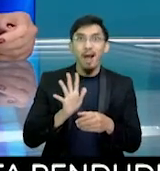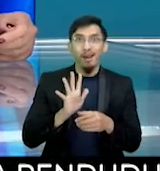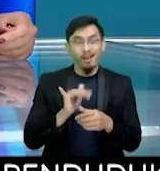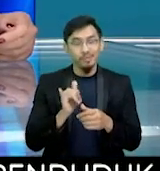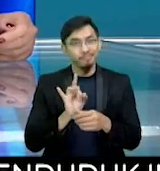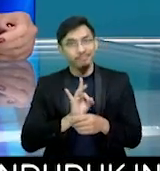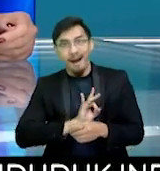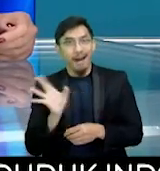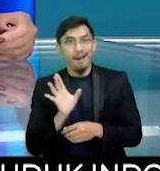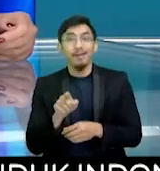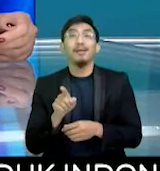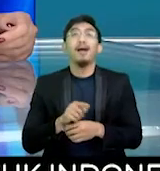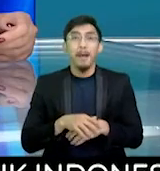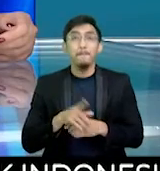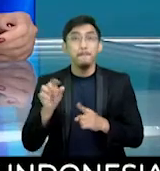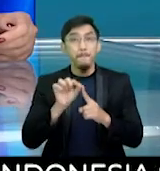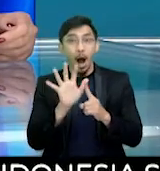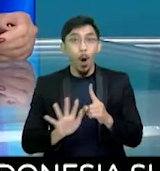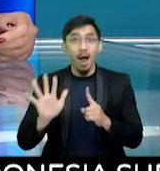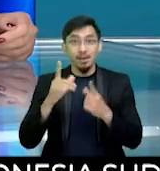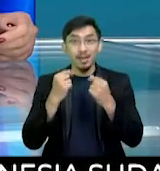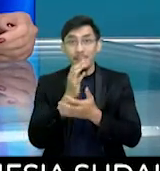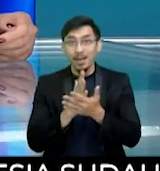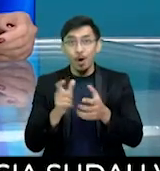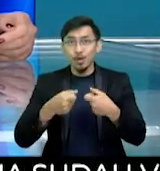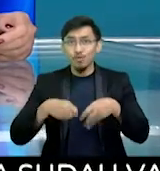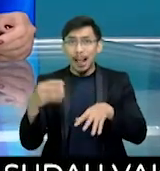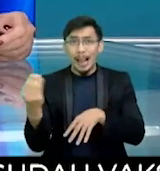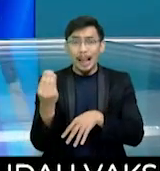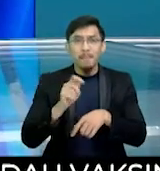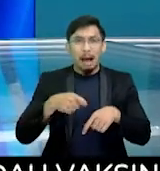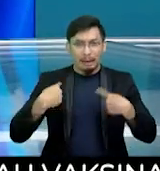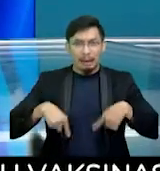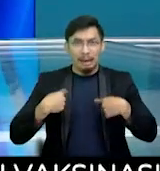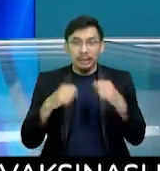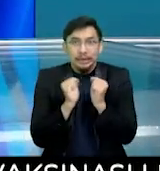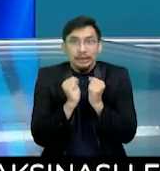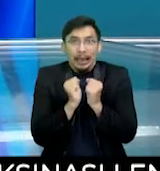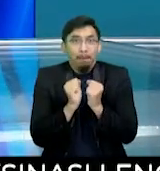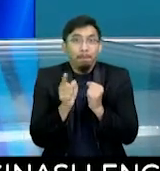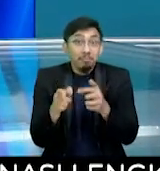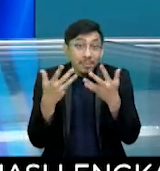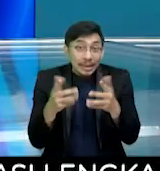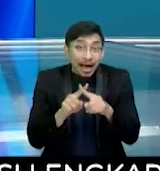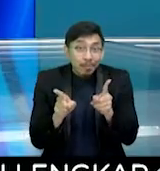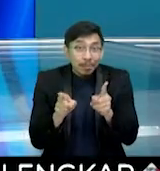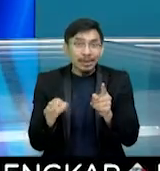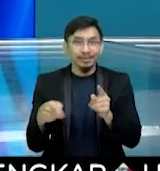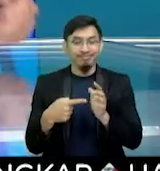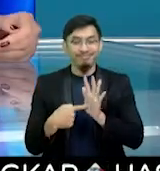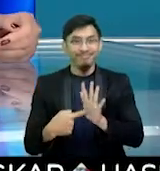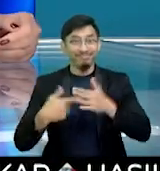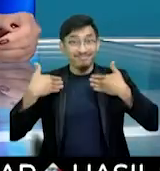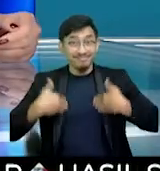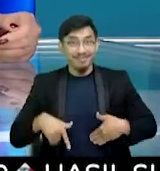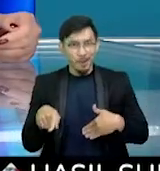Kabupaten Pekalongan, Jawa Tengah, seorang penjual makanan keliling menggunakan kostum menyeramkan. Namun uniknya, penampilannya justru disukai oleh anak-anak